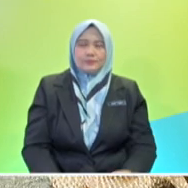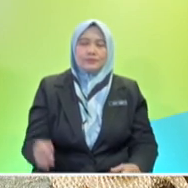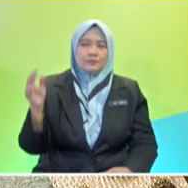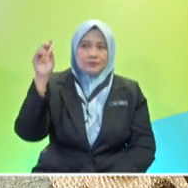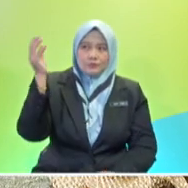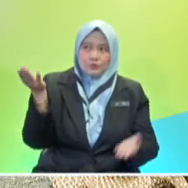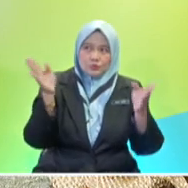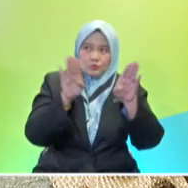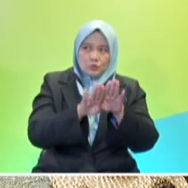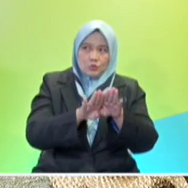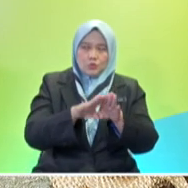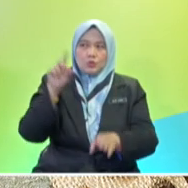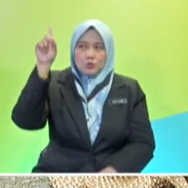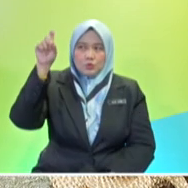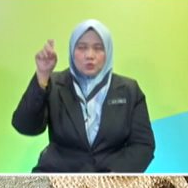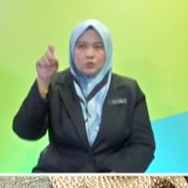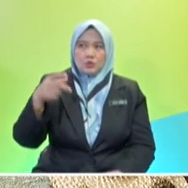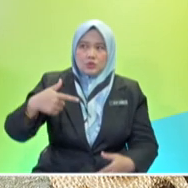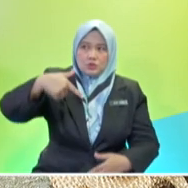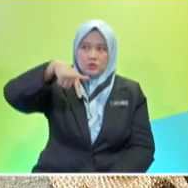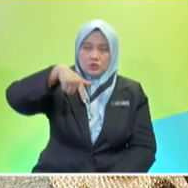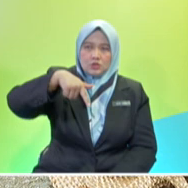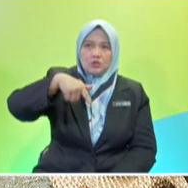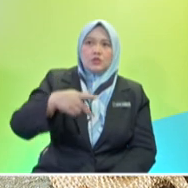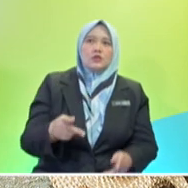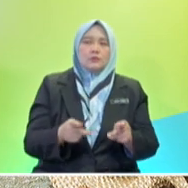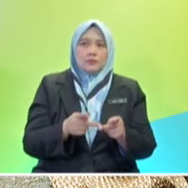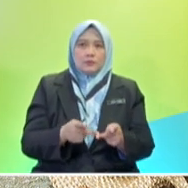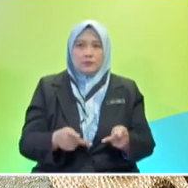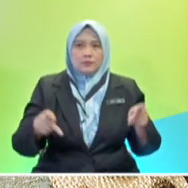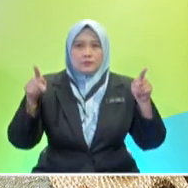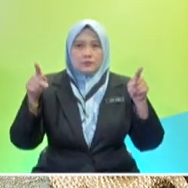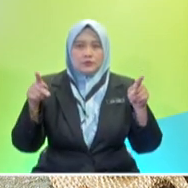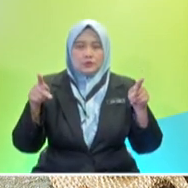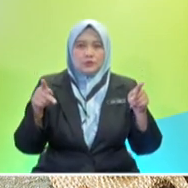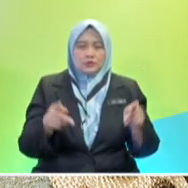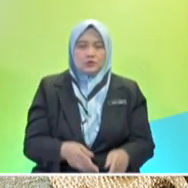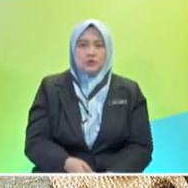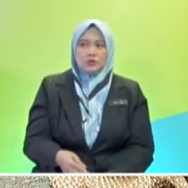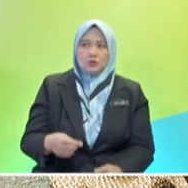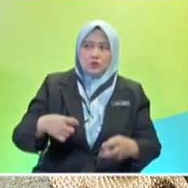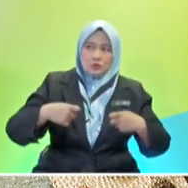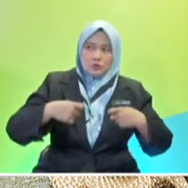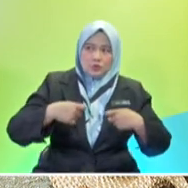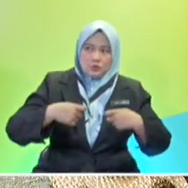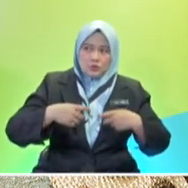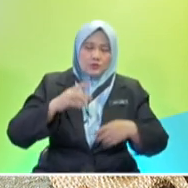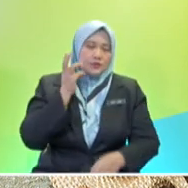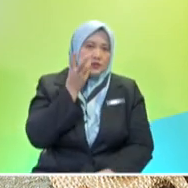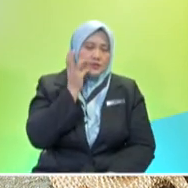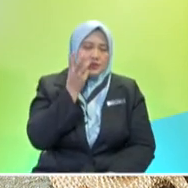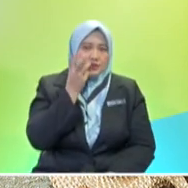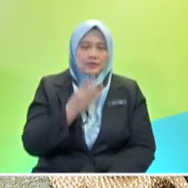Padamkan suis cerek. Padamkan suis cerek. Periuk nasi. Peralatan elektrik